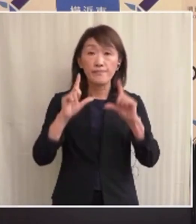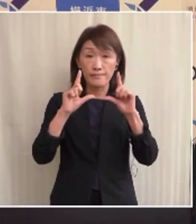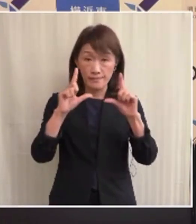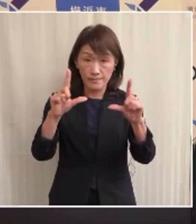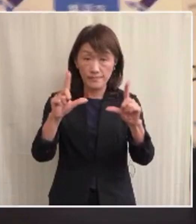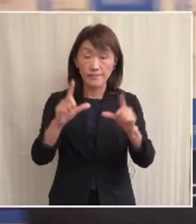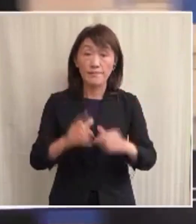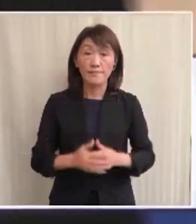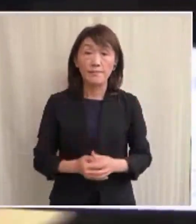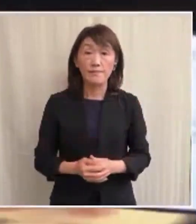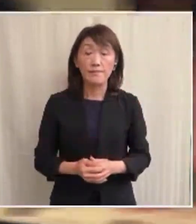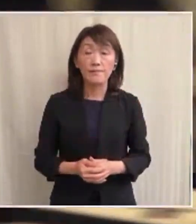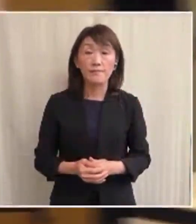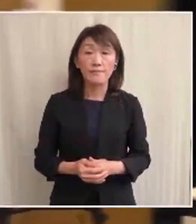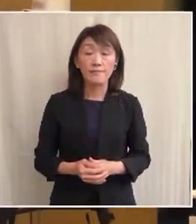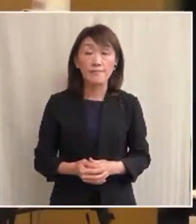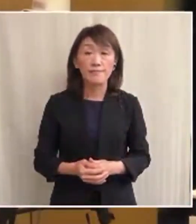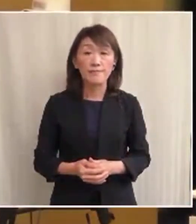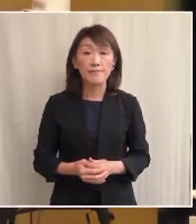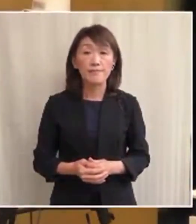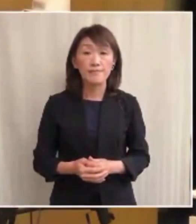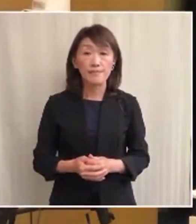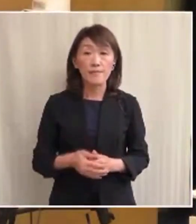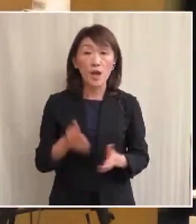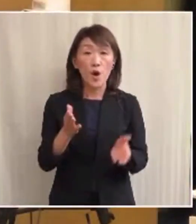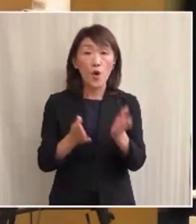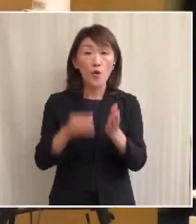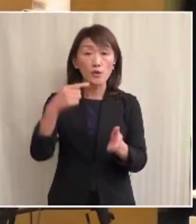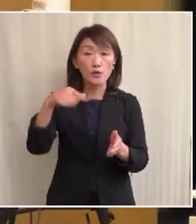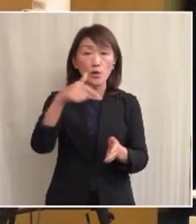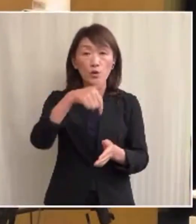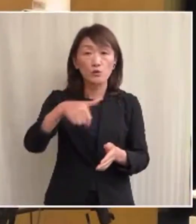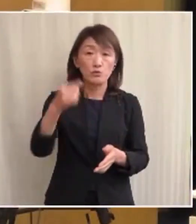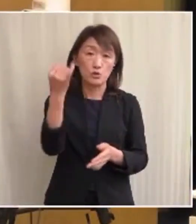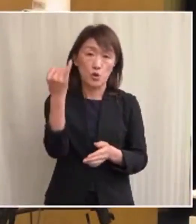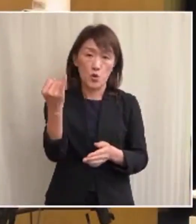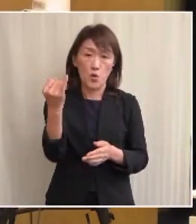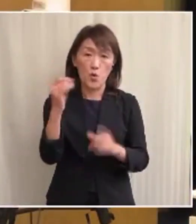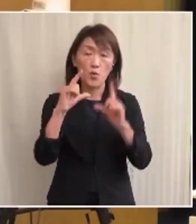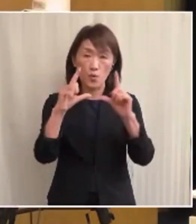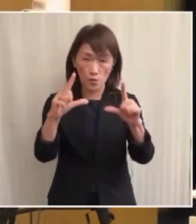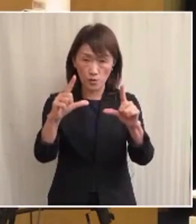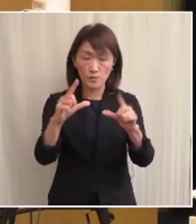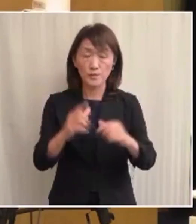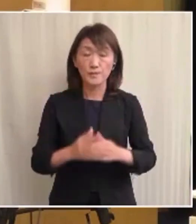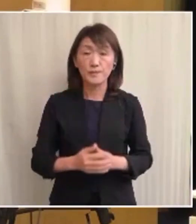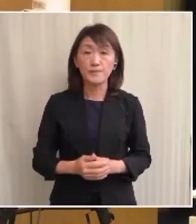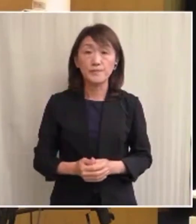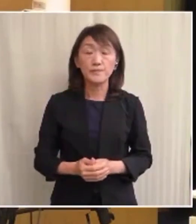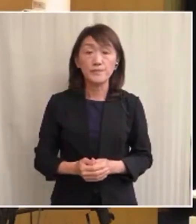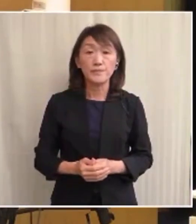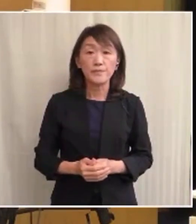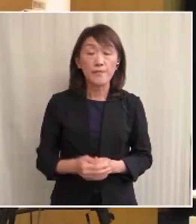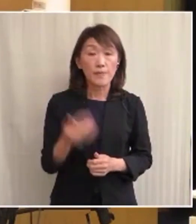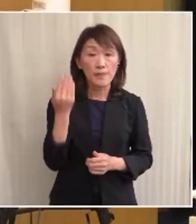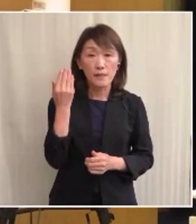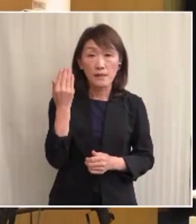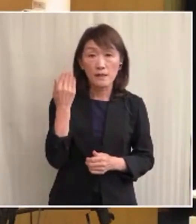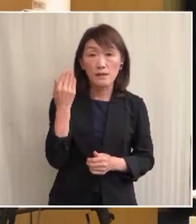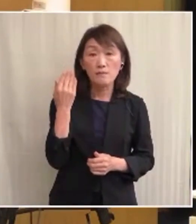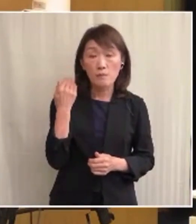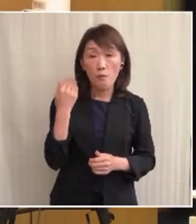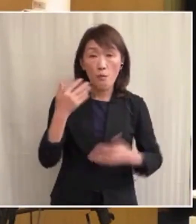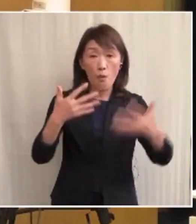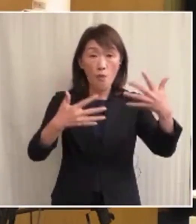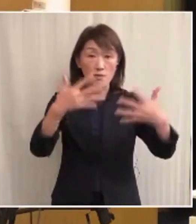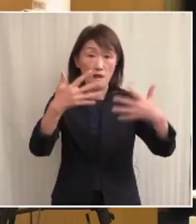はい、子ども青少年局の保育教育部長の斉藤と申します。ご質問ありがとうございました。先日も